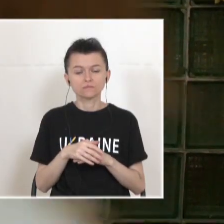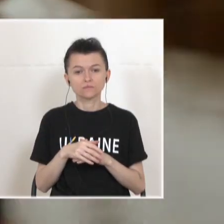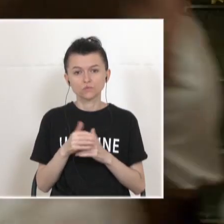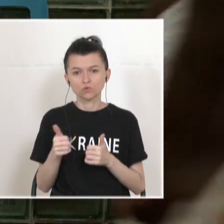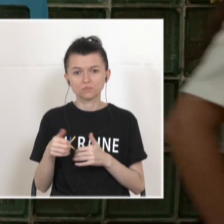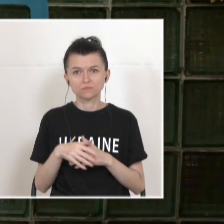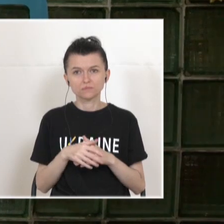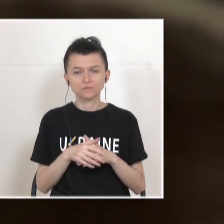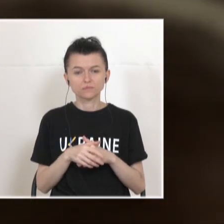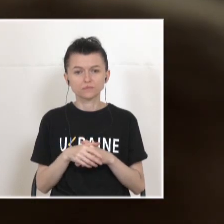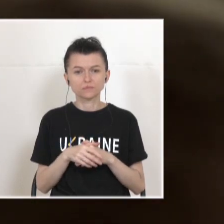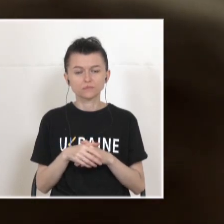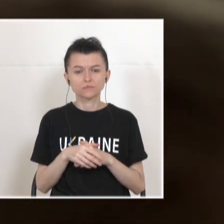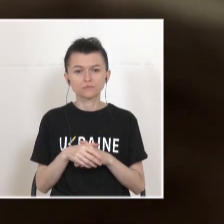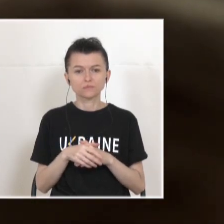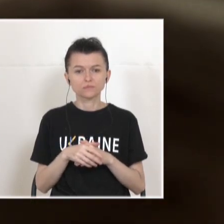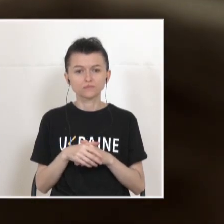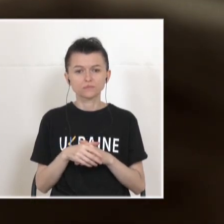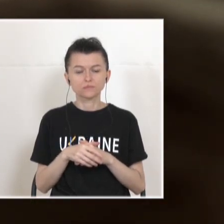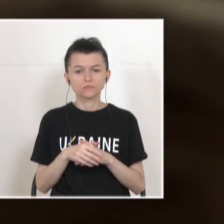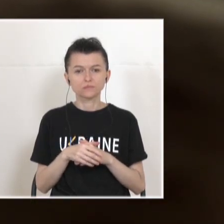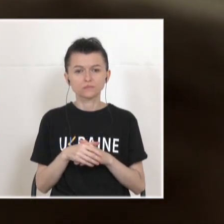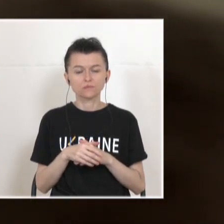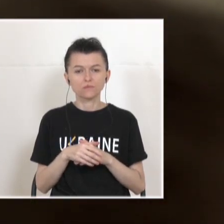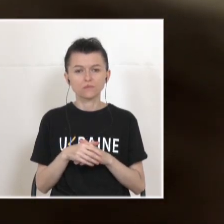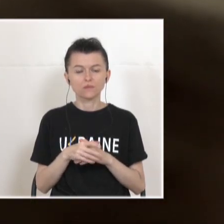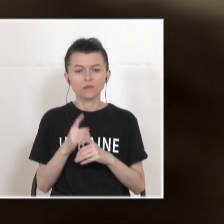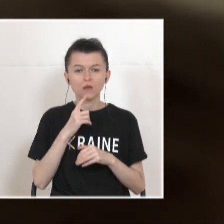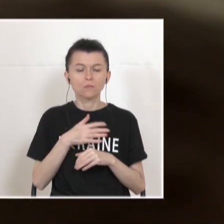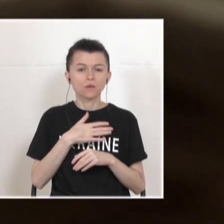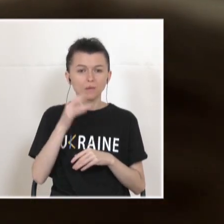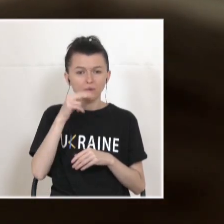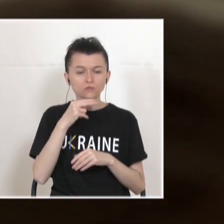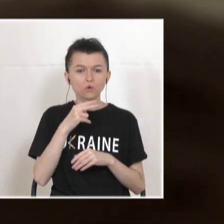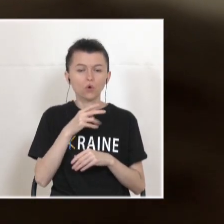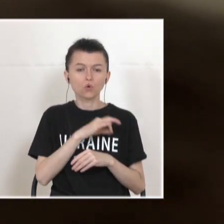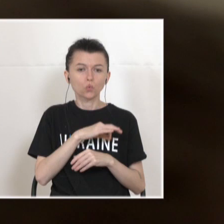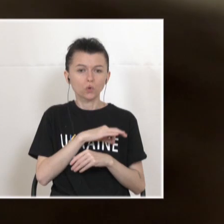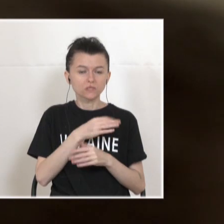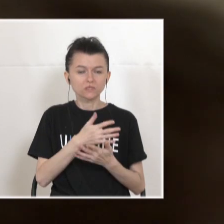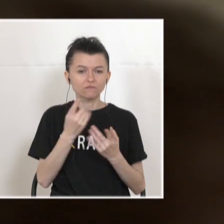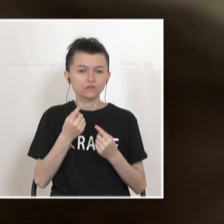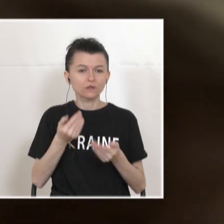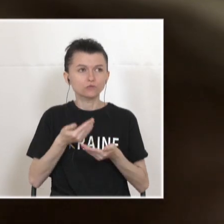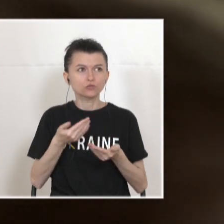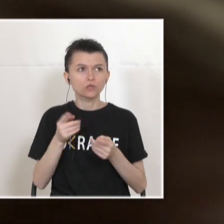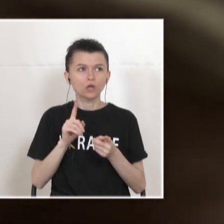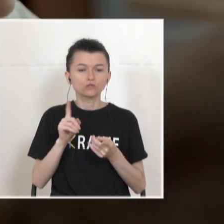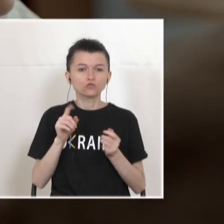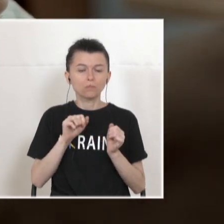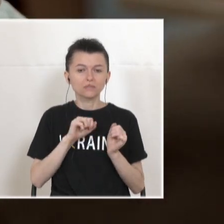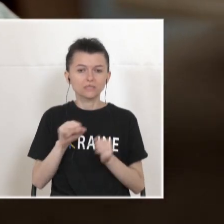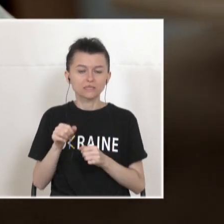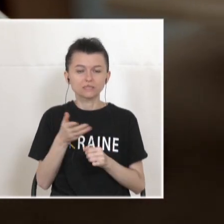Добре. Мій батько юрист цивільному житті, але захистити нас, він пішов на війну,